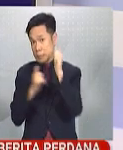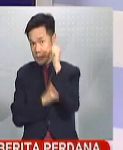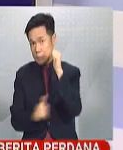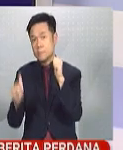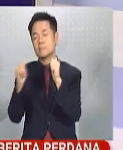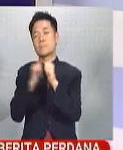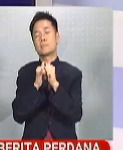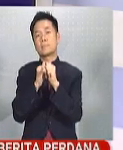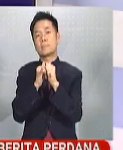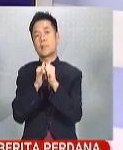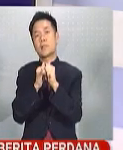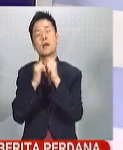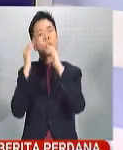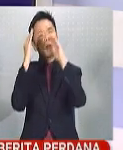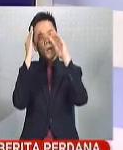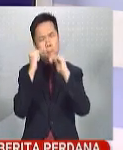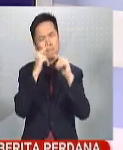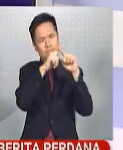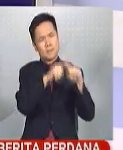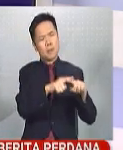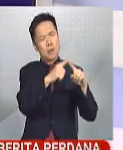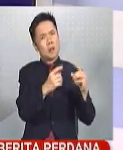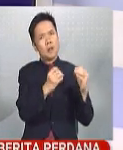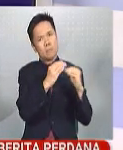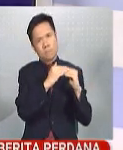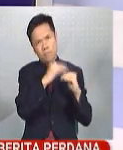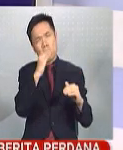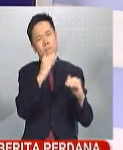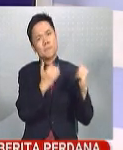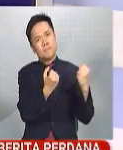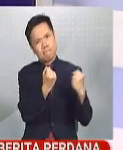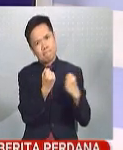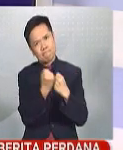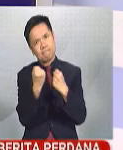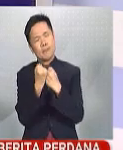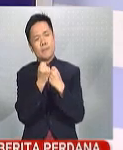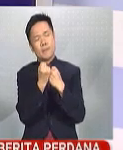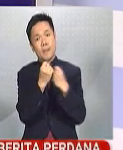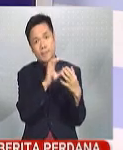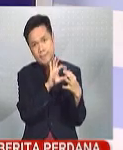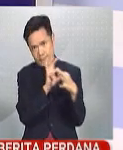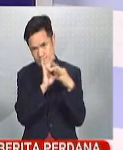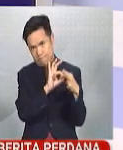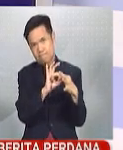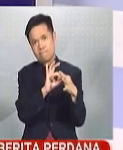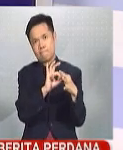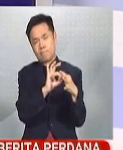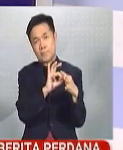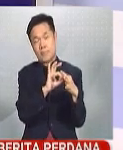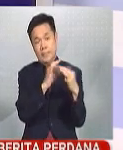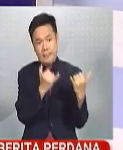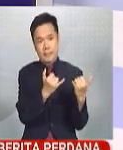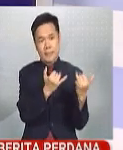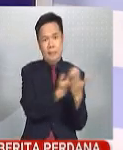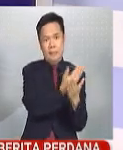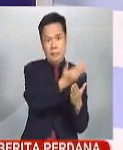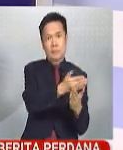yang lebih banyak, lebih sepadu dan bekerjasama dengan KBS, terutama dengan YB Menteri.